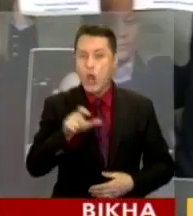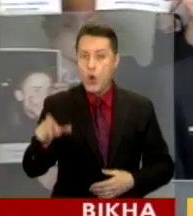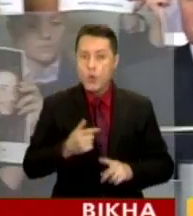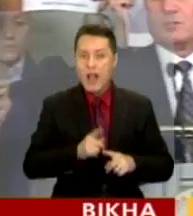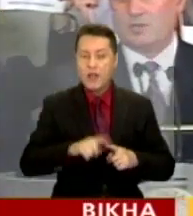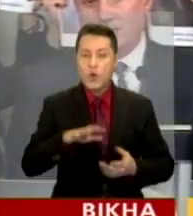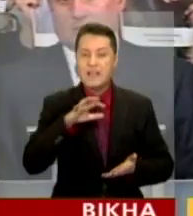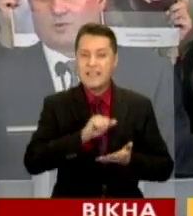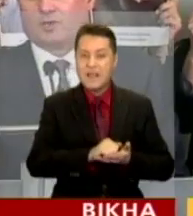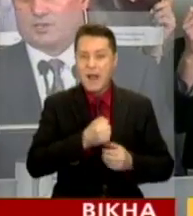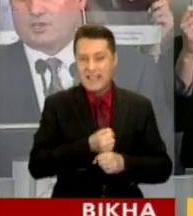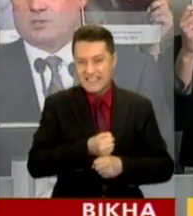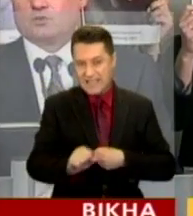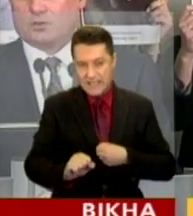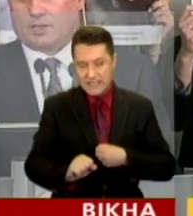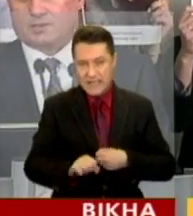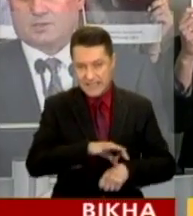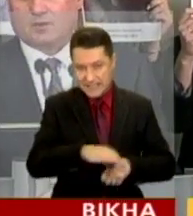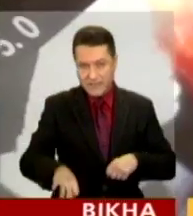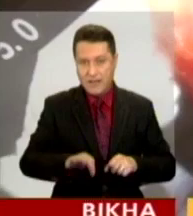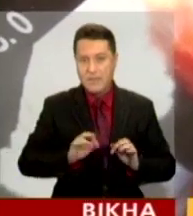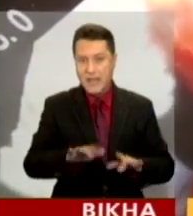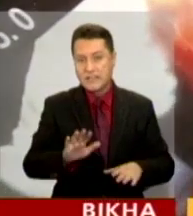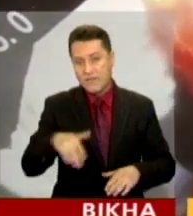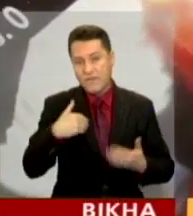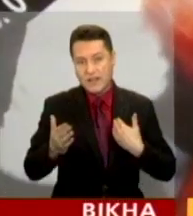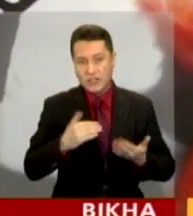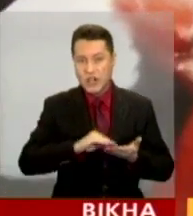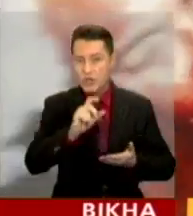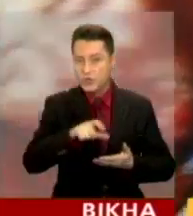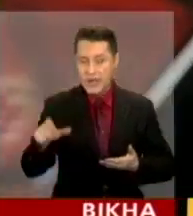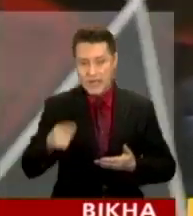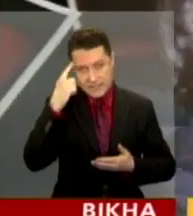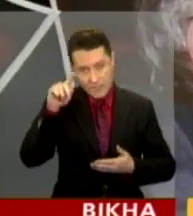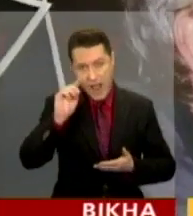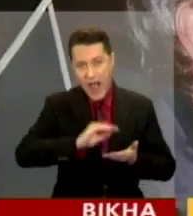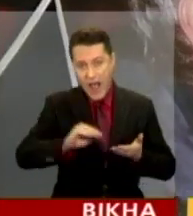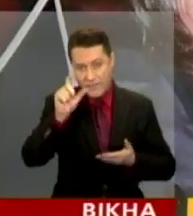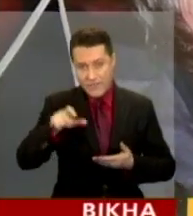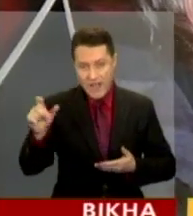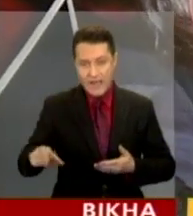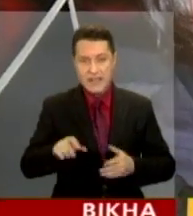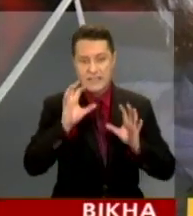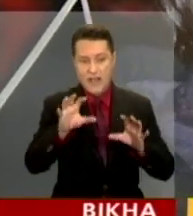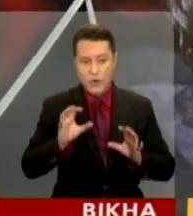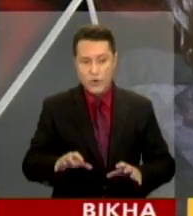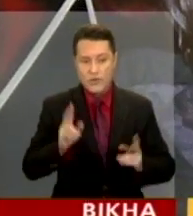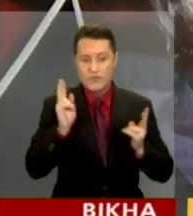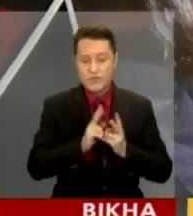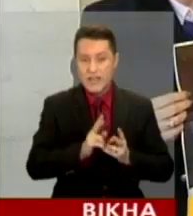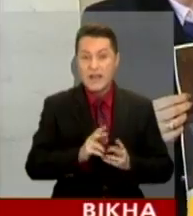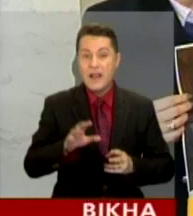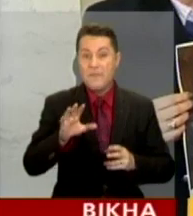занимались насильственными действиями в отношении журналистов. Авторів скандальных законов журналисты зустріли тими ж фотографиями и с